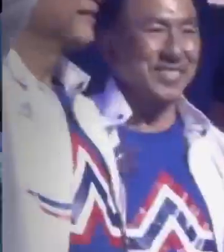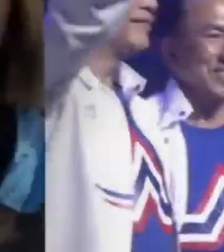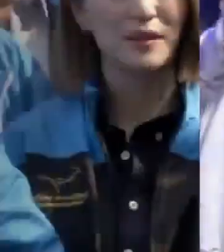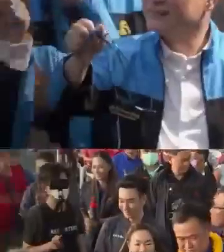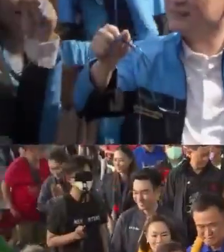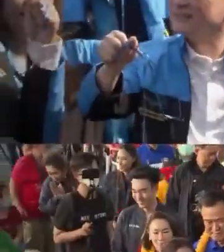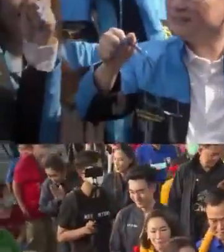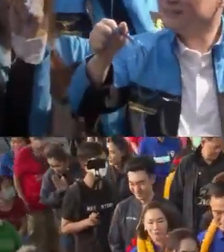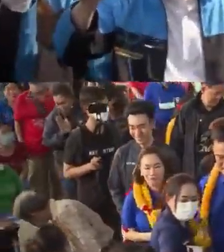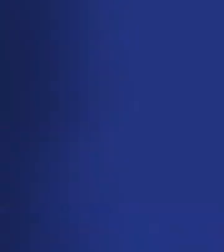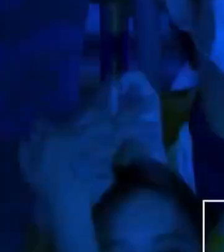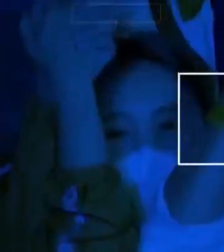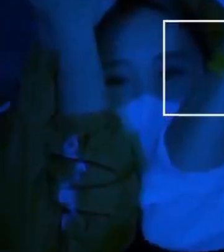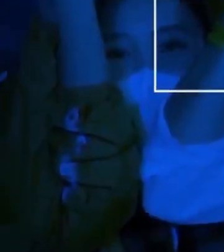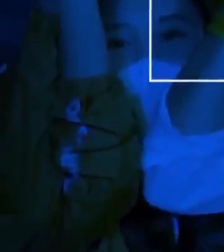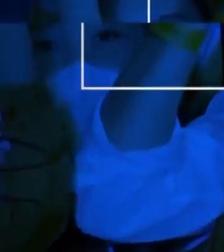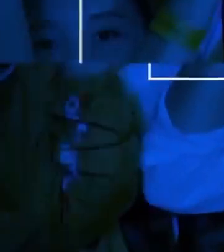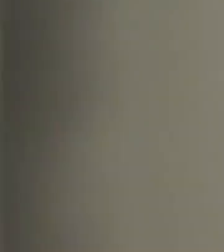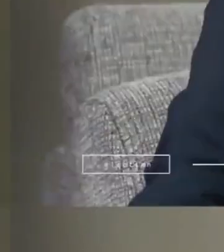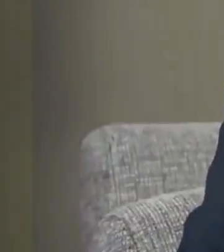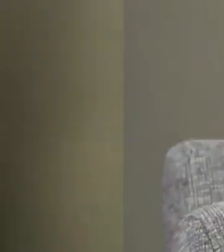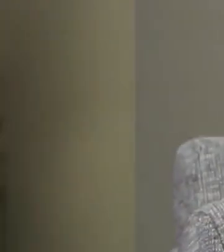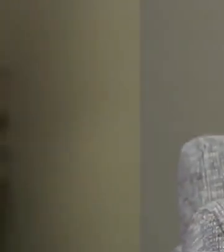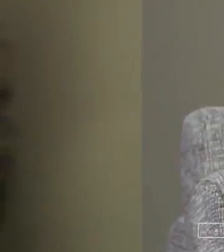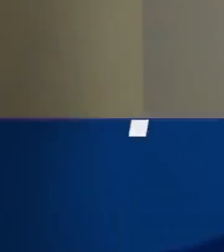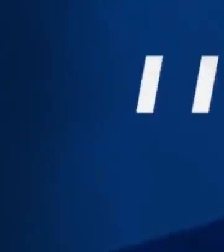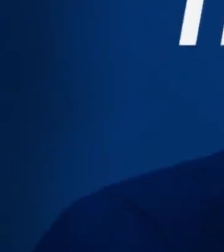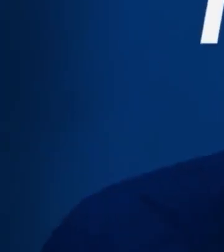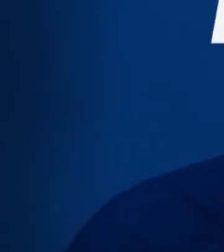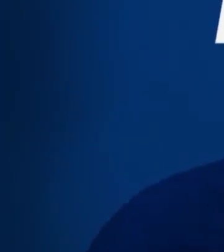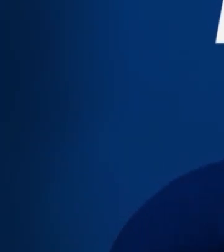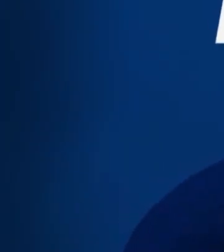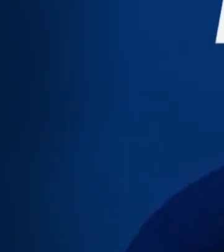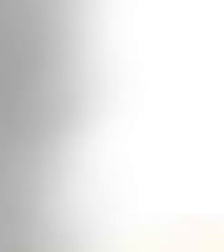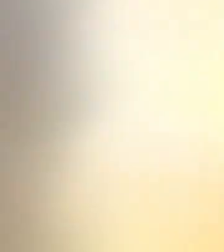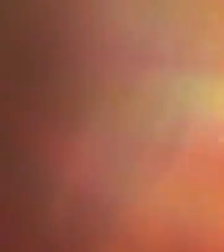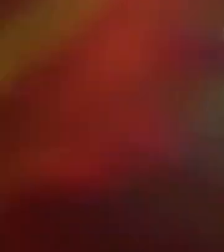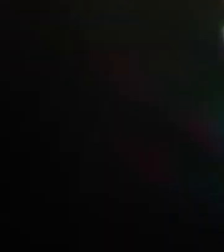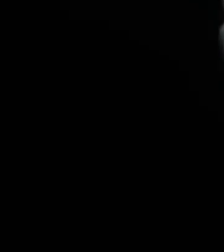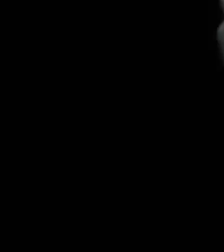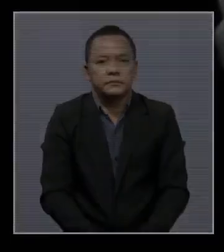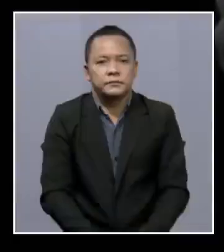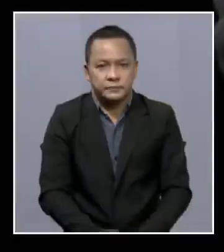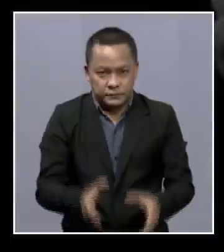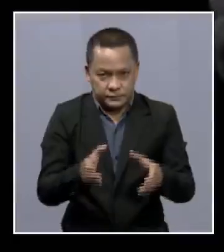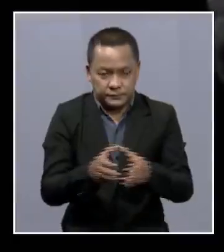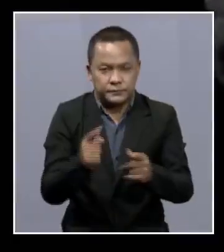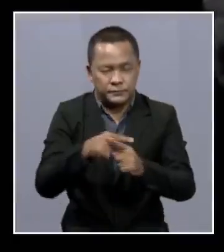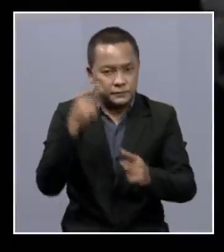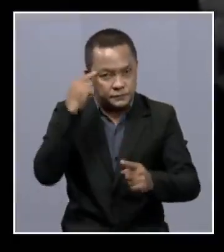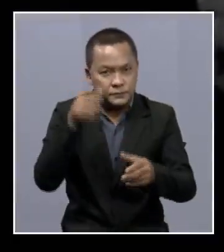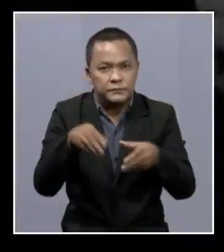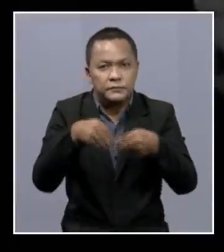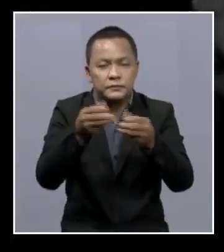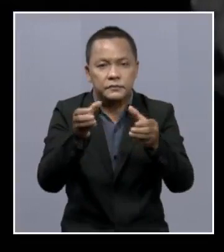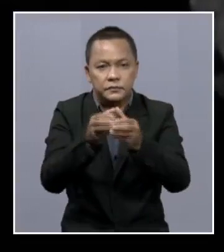บพอผีกรองมเชิดมาก ขึ้น